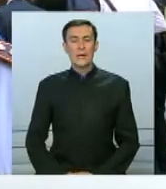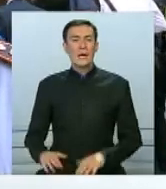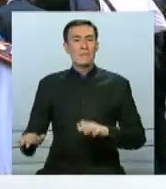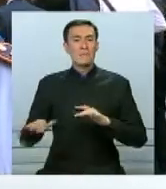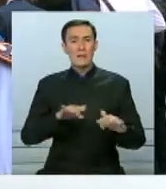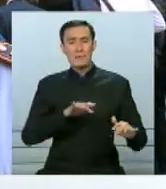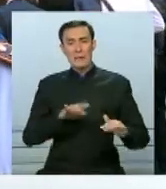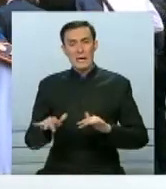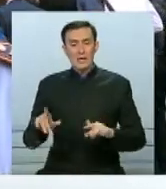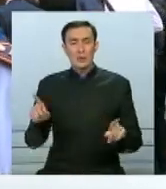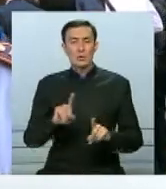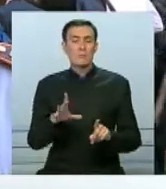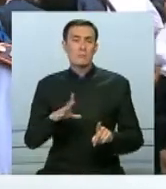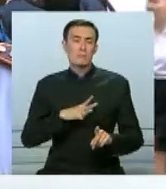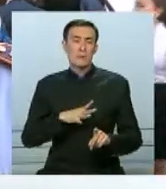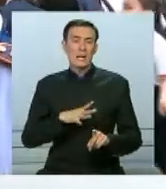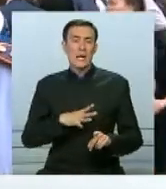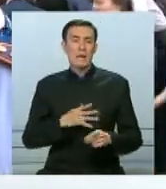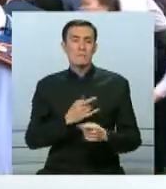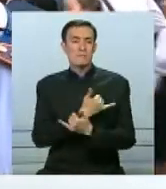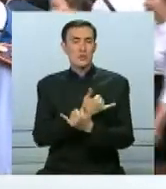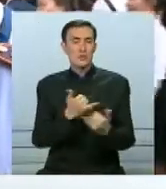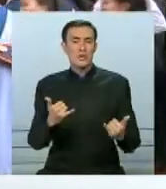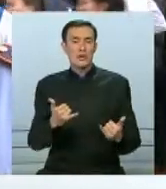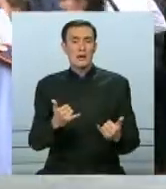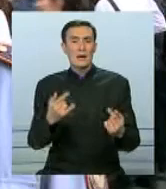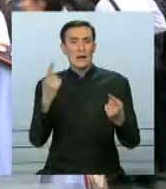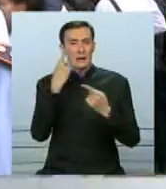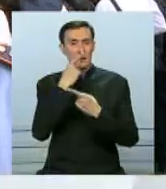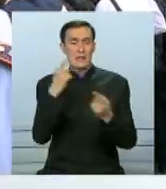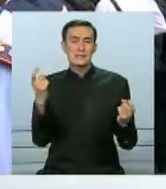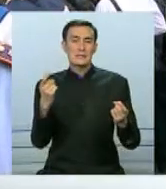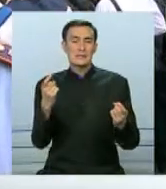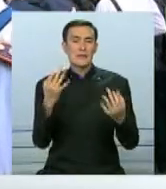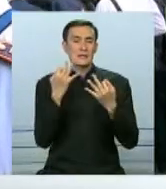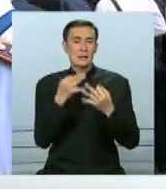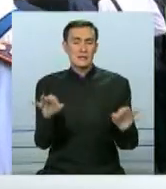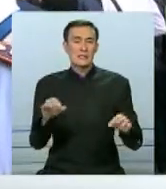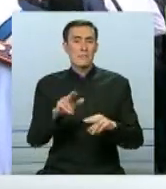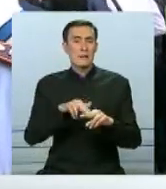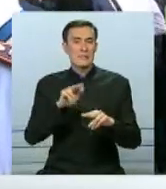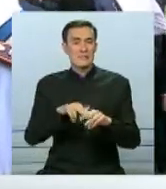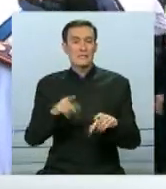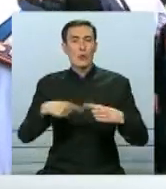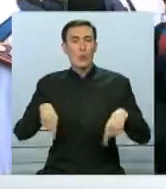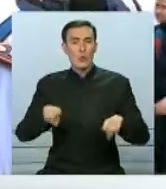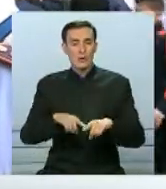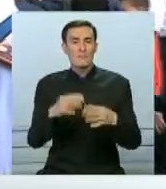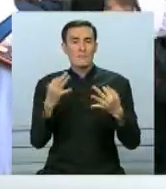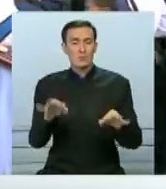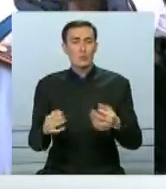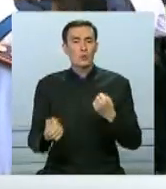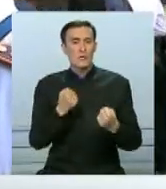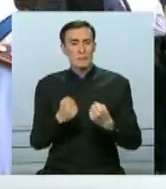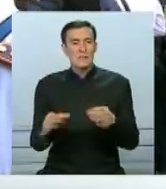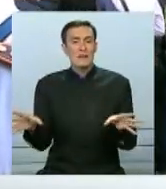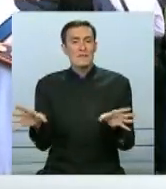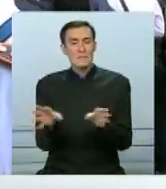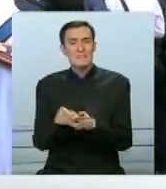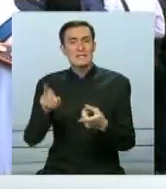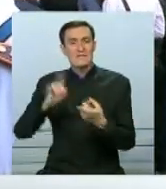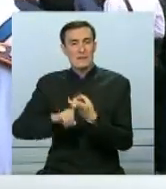Мероприятие направлено на обеспечение гласности и открытости деятельности правоохранительных органов, которые позволят укрепить связи с